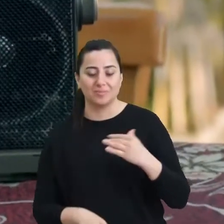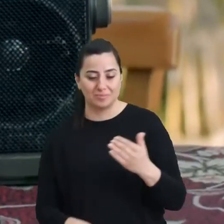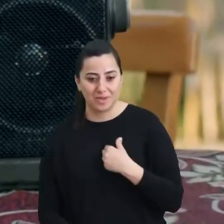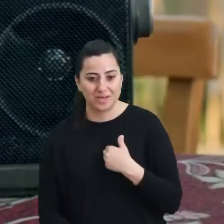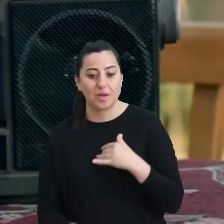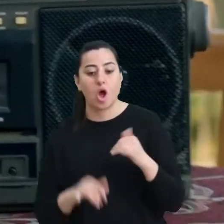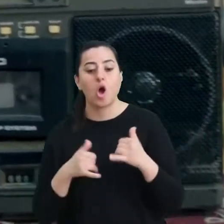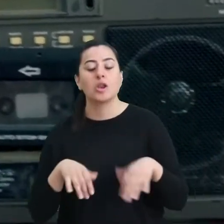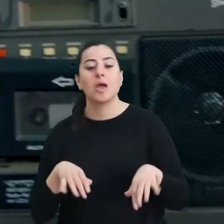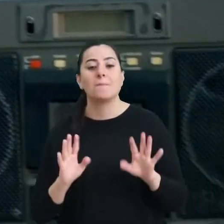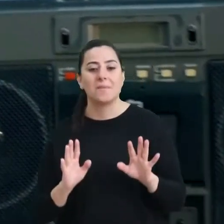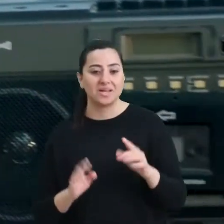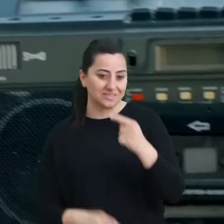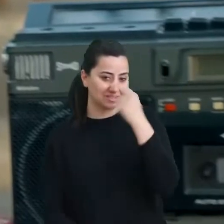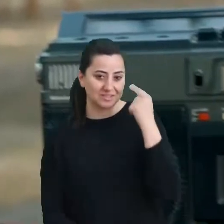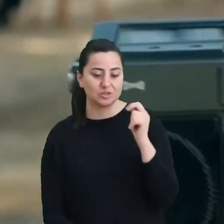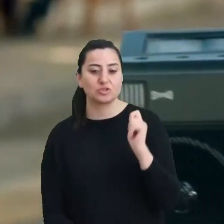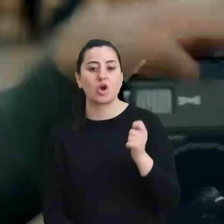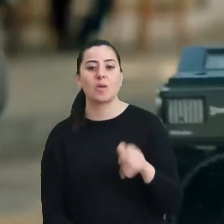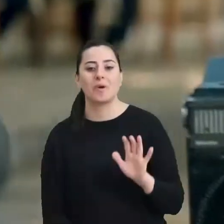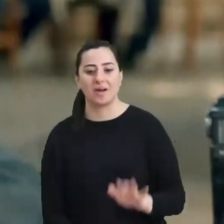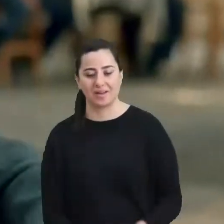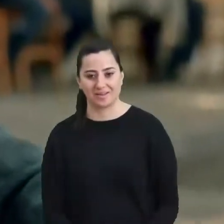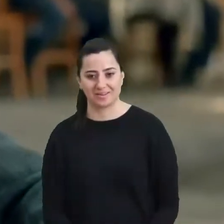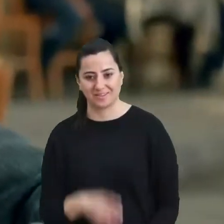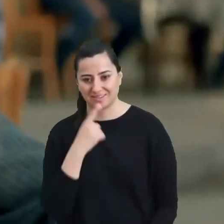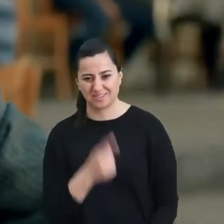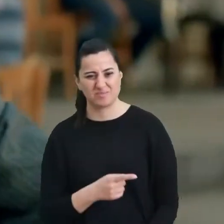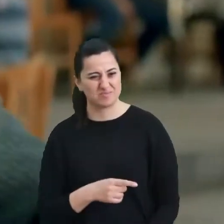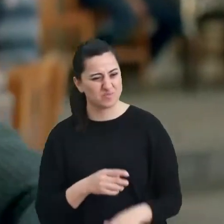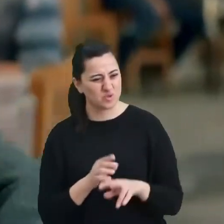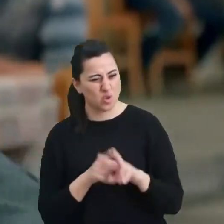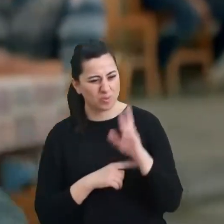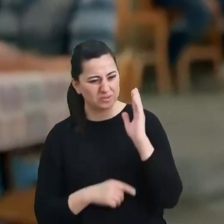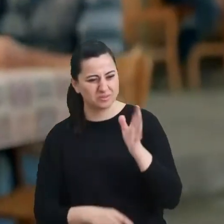Benimle oynama, şansını zorlama. Radyoya vurdu. Yobaza bak.